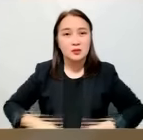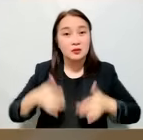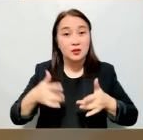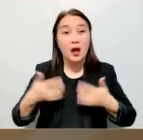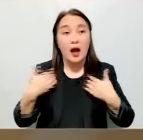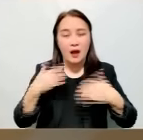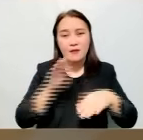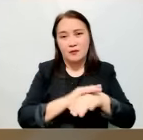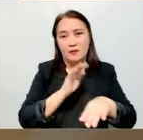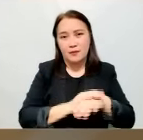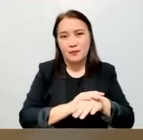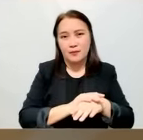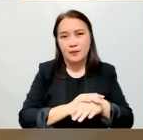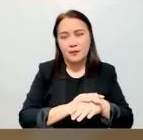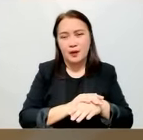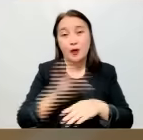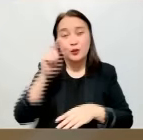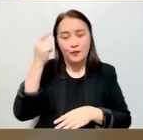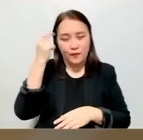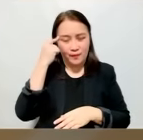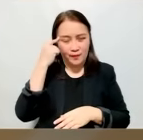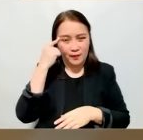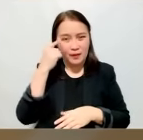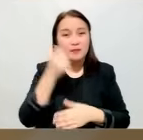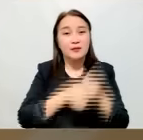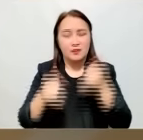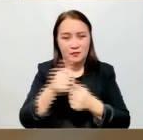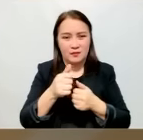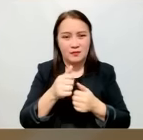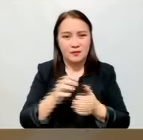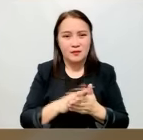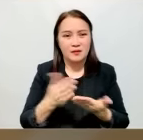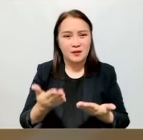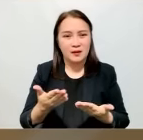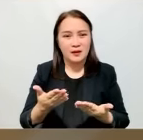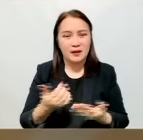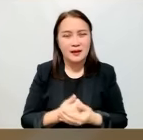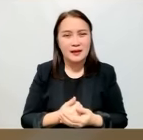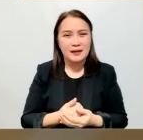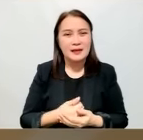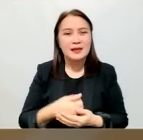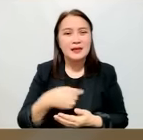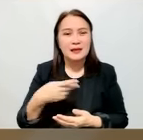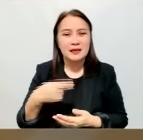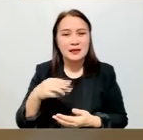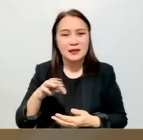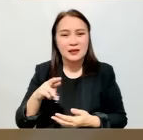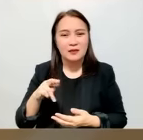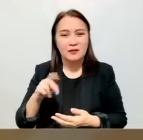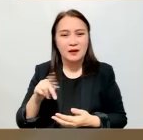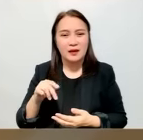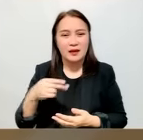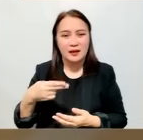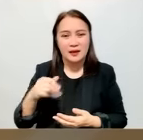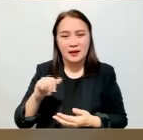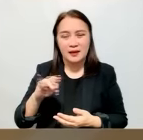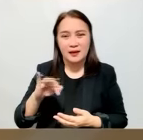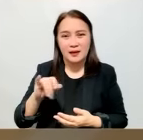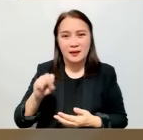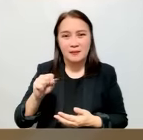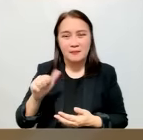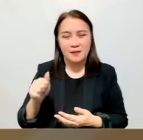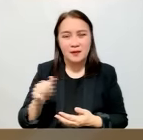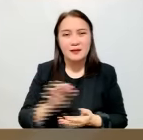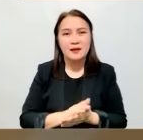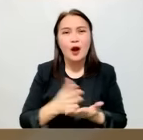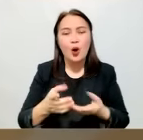o empleyado ng gobyerno. Habang ang Writ of Habeas Data ay nagbibigay proteksyon sa karapatan ng tao na kontrolin